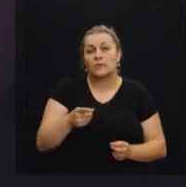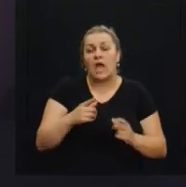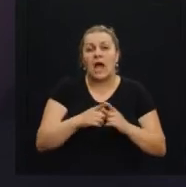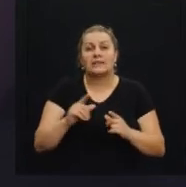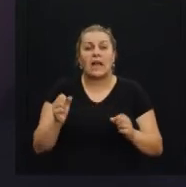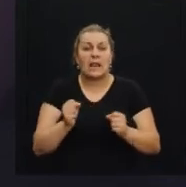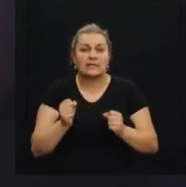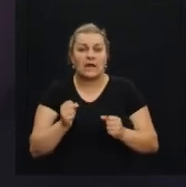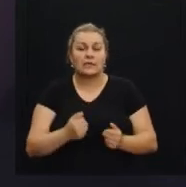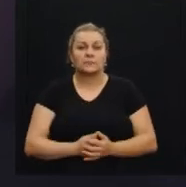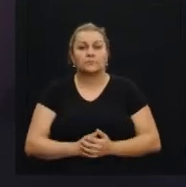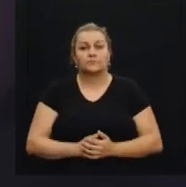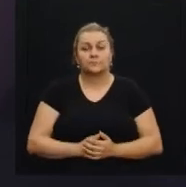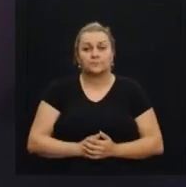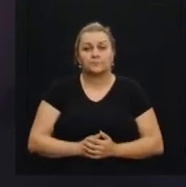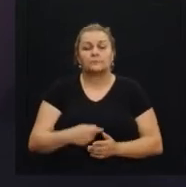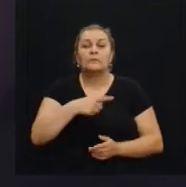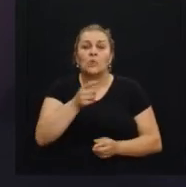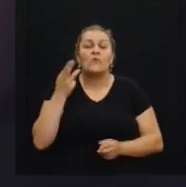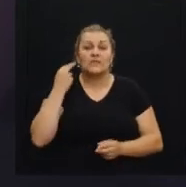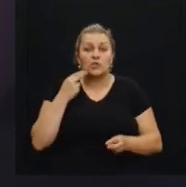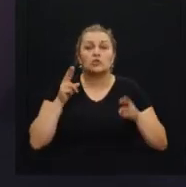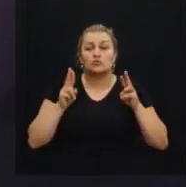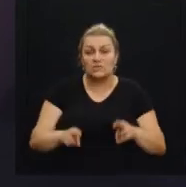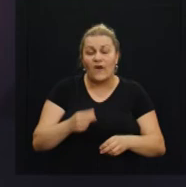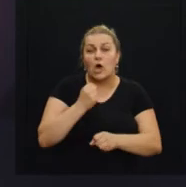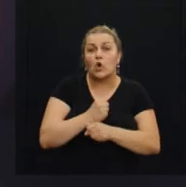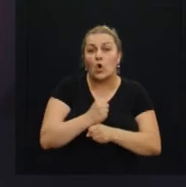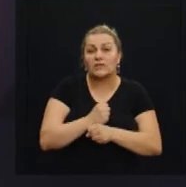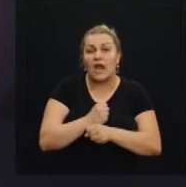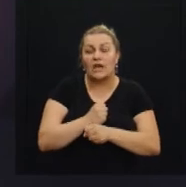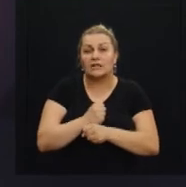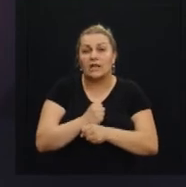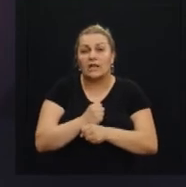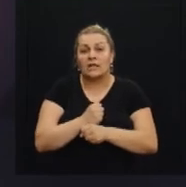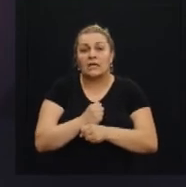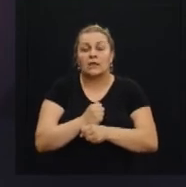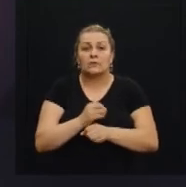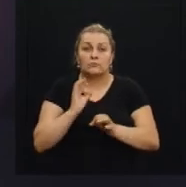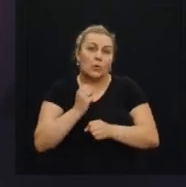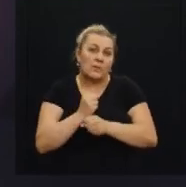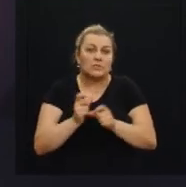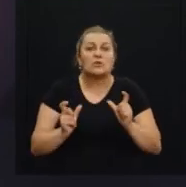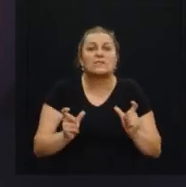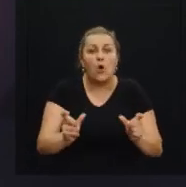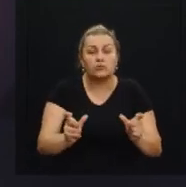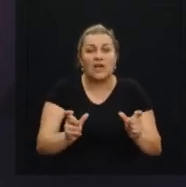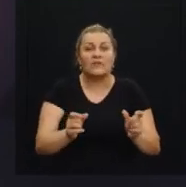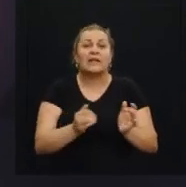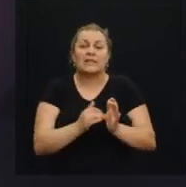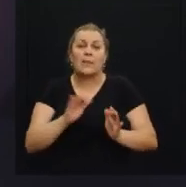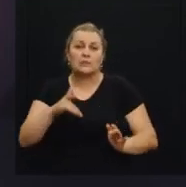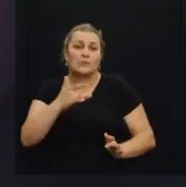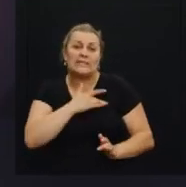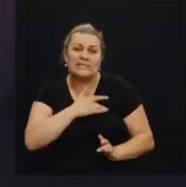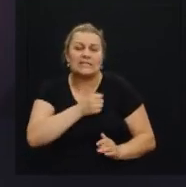Ante Ledeni Sovulj, ti dečki su stvarno odradili, zaustavili liniju. To je trebalo, ima i srce